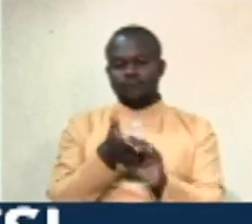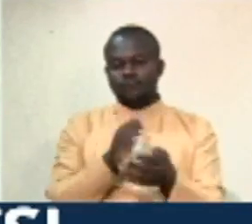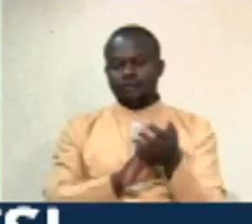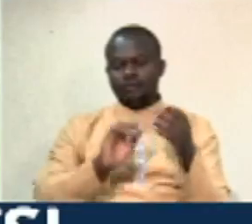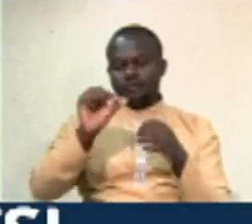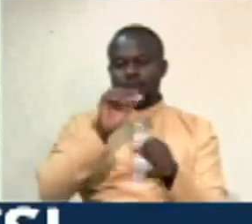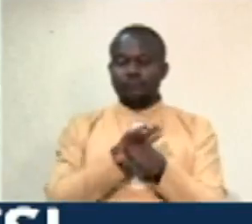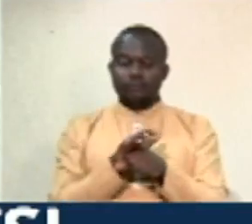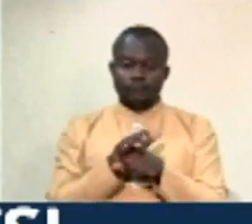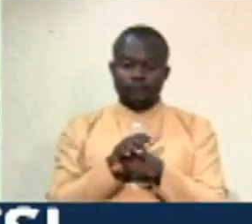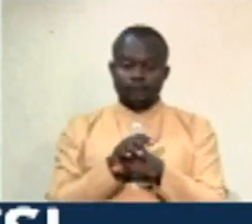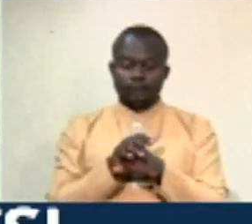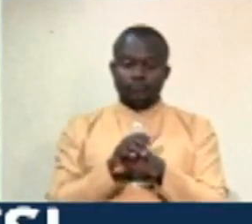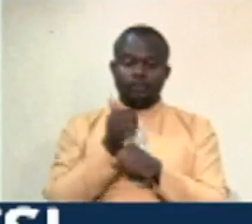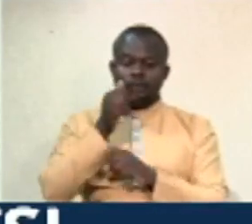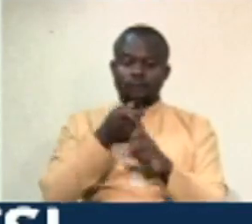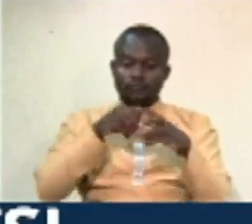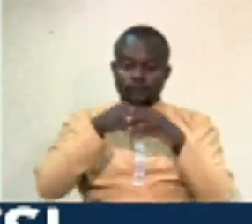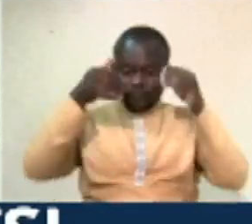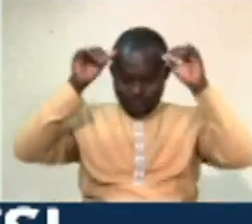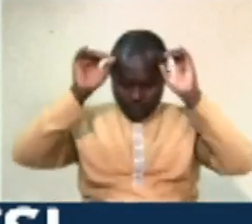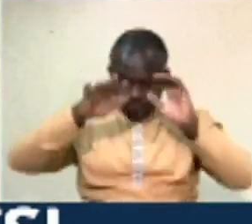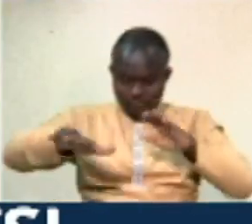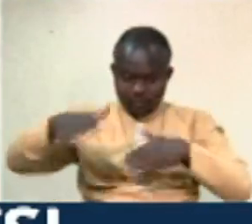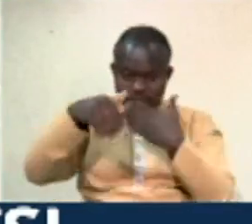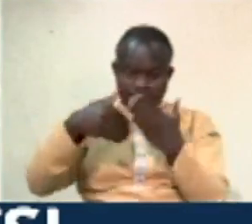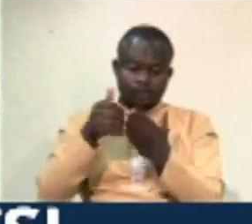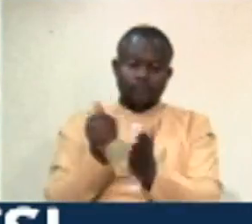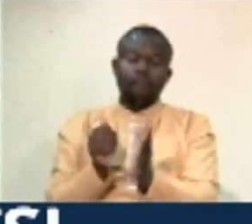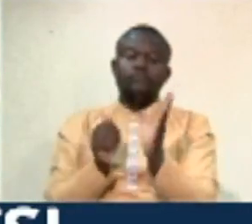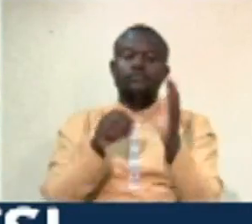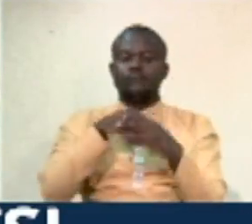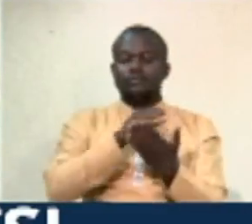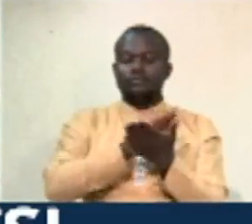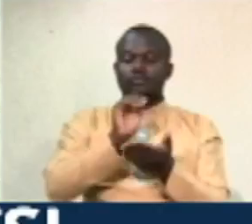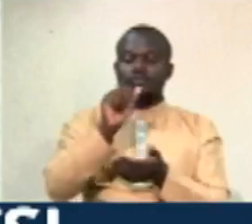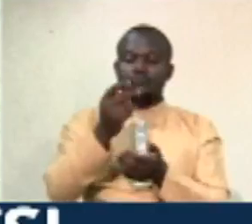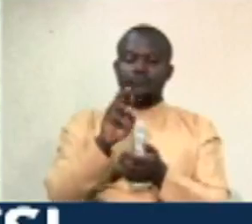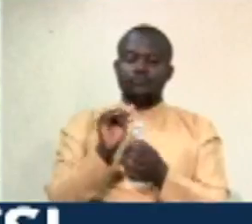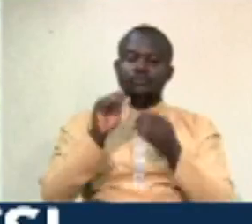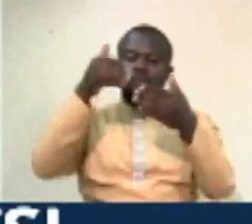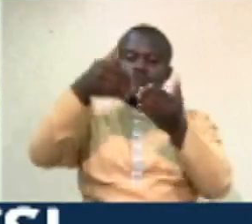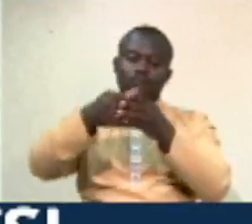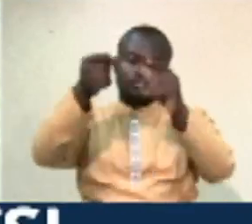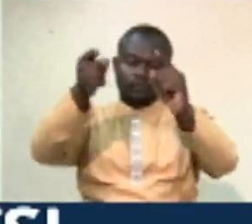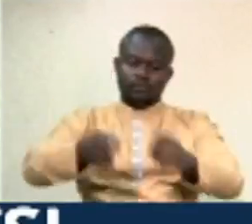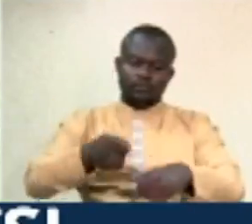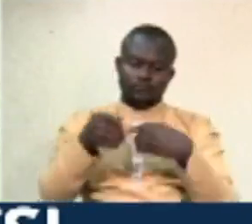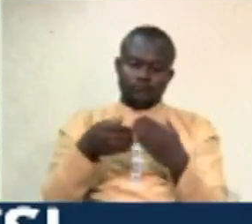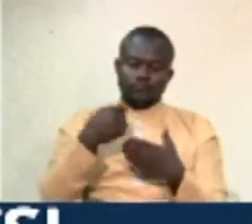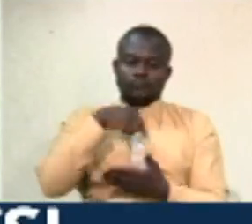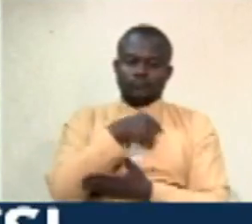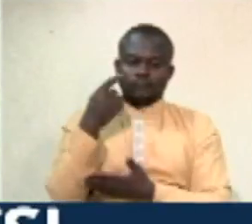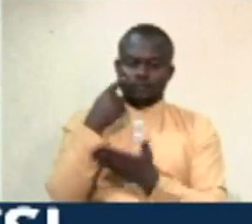bakeya cyane, nibo batuvanye i Nyamirambo, nibo batunze abo bantu muri Saint Andre kugeza batujyanye kugera